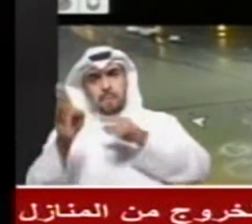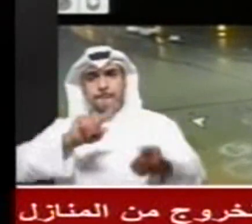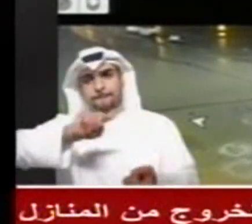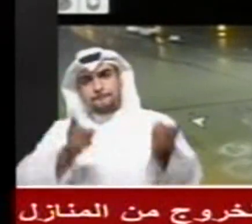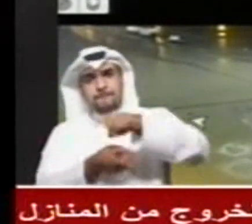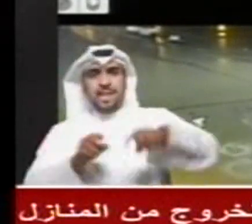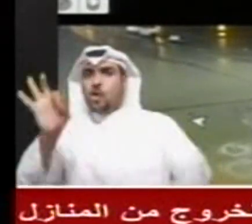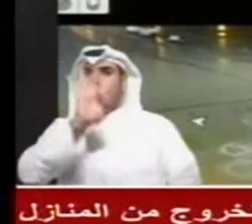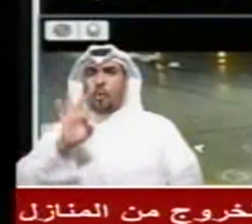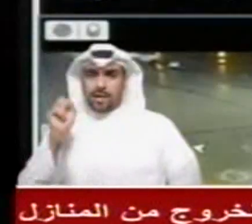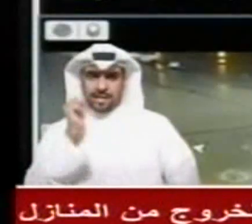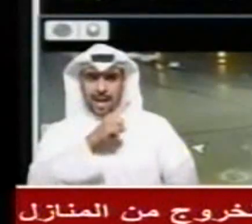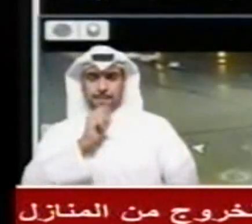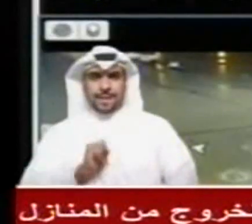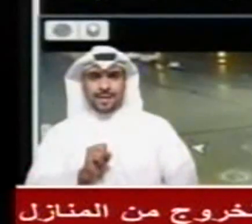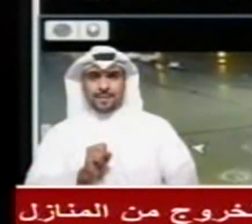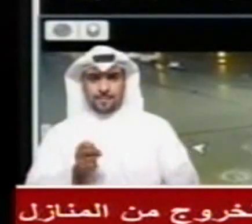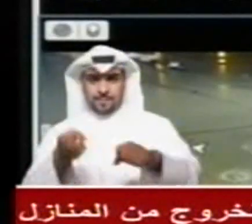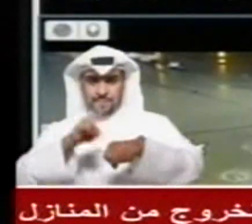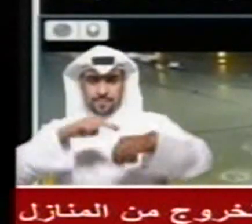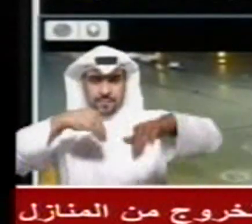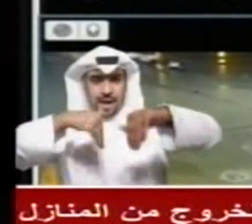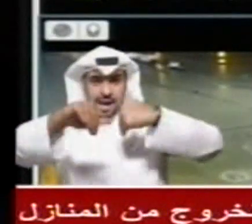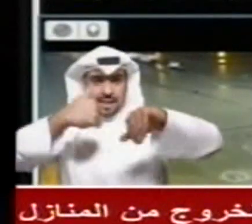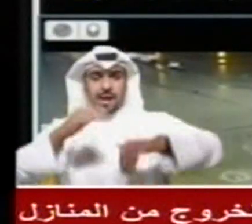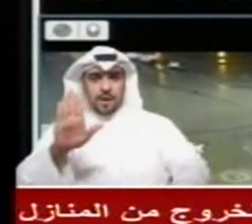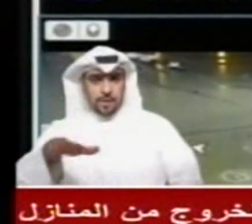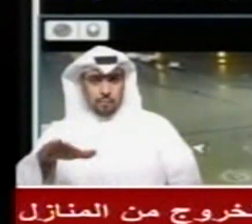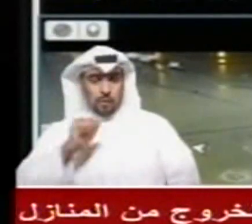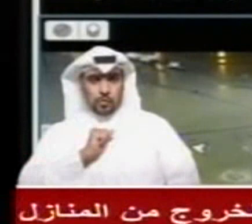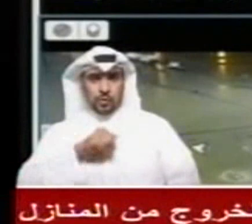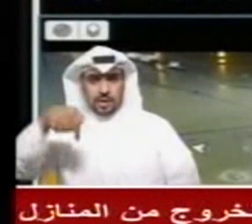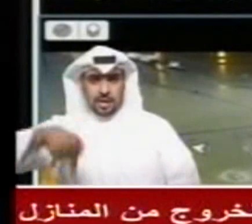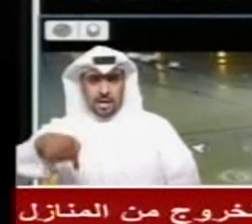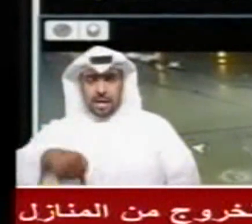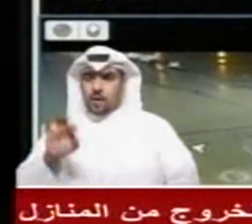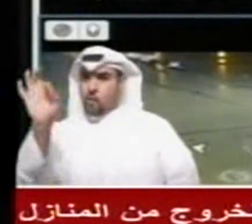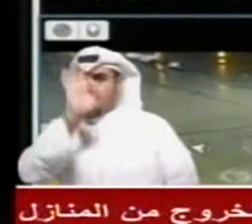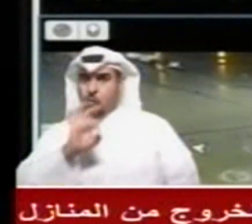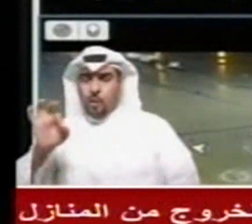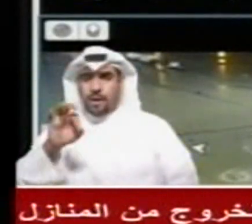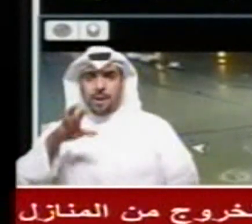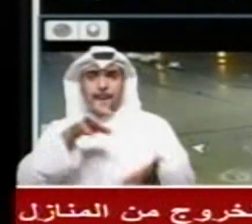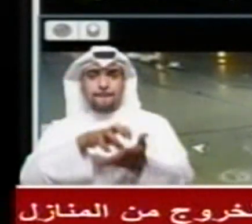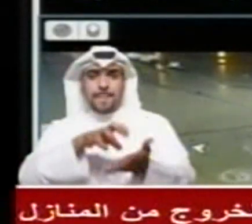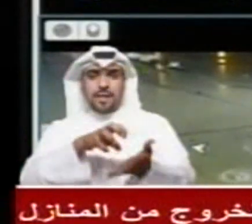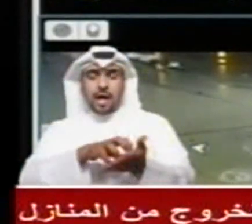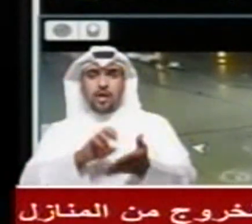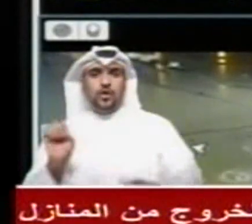ايضا عندنا طريق الان الشحن البري اللي طالع من منطقه صباح